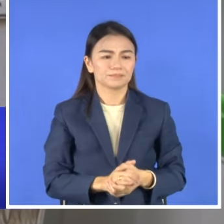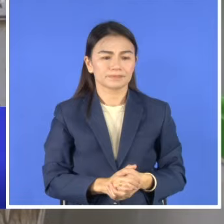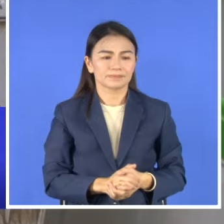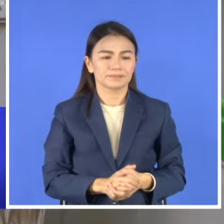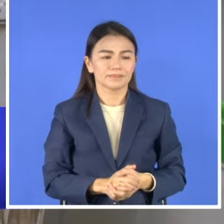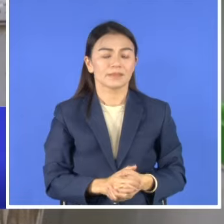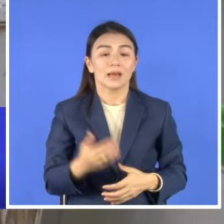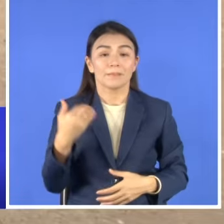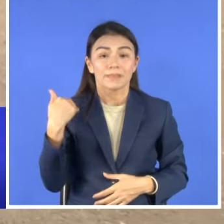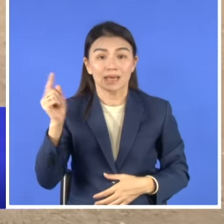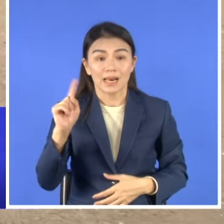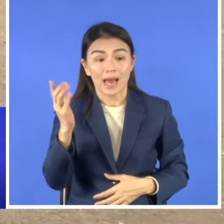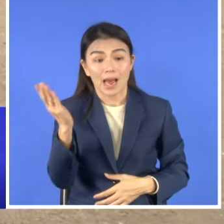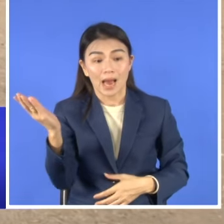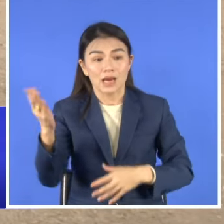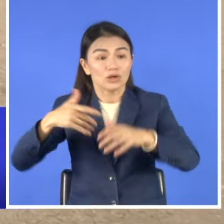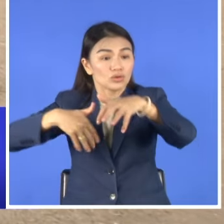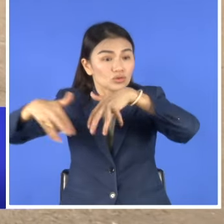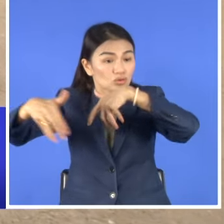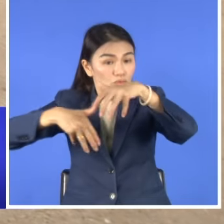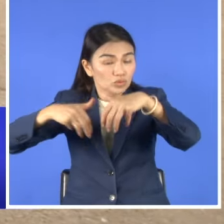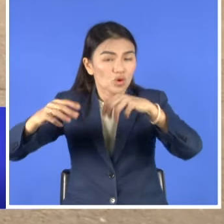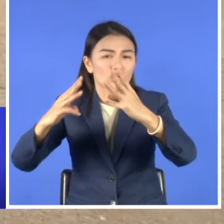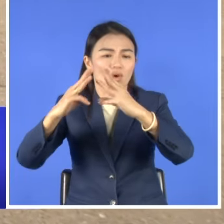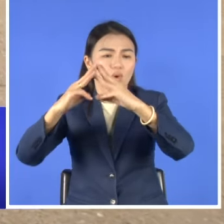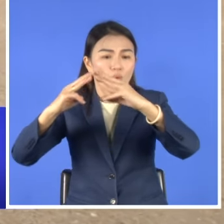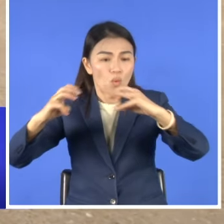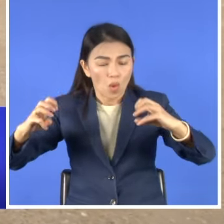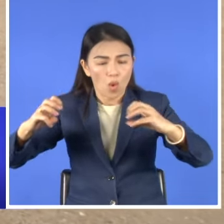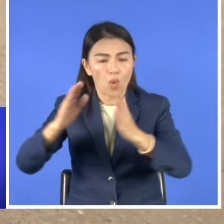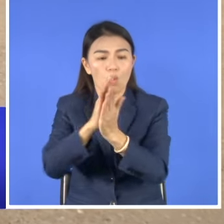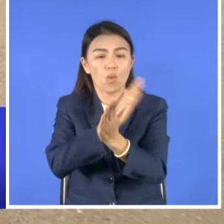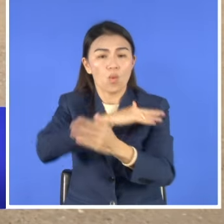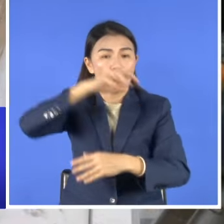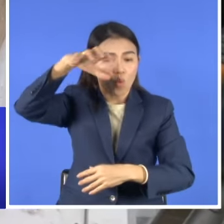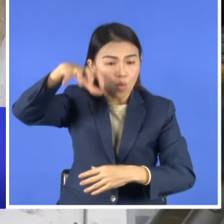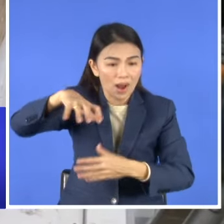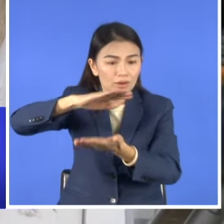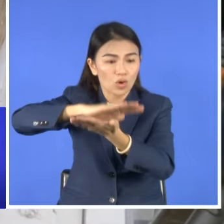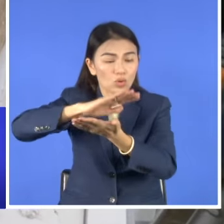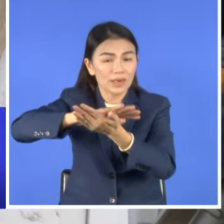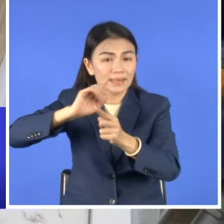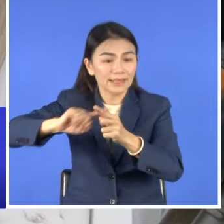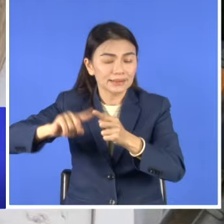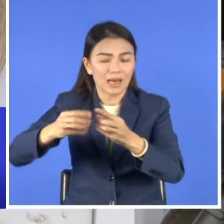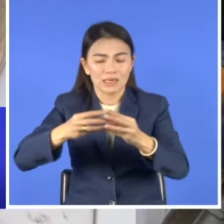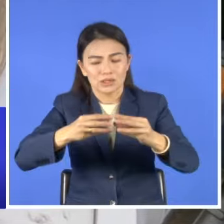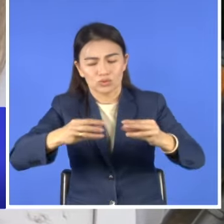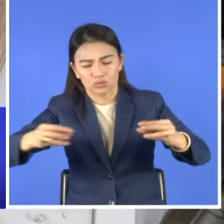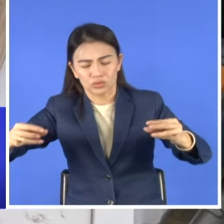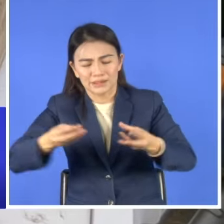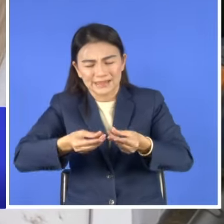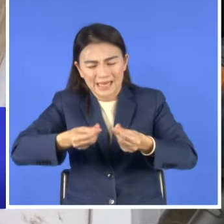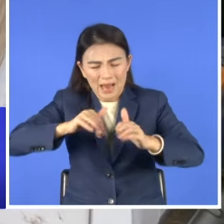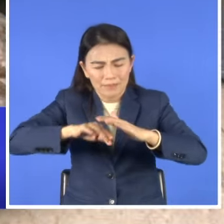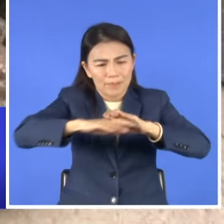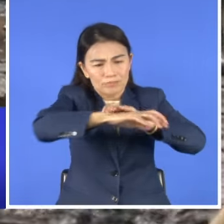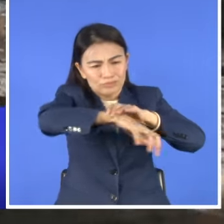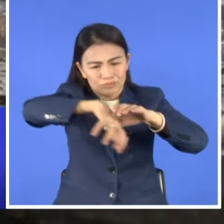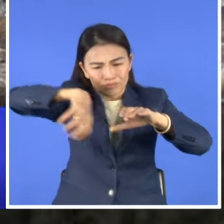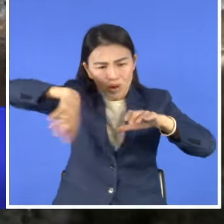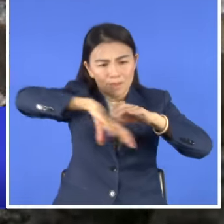ในพื้นที่สาธารณะชุมชนวัดโรงเรียนไปล้างดินดันโคลนล้างพื้นขุดโคลนจากท่อระบายน้ำแล้วก็แน่นอนพอเจอ